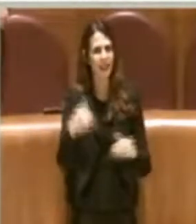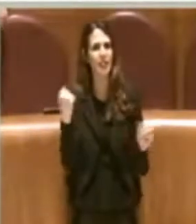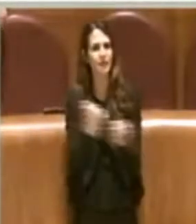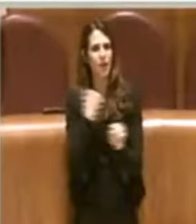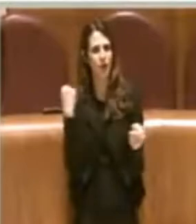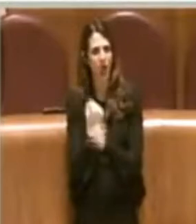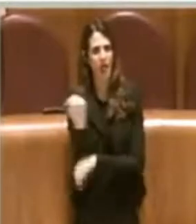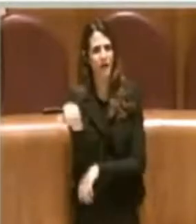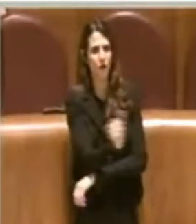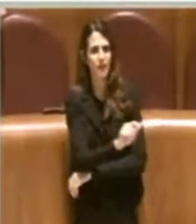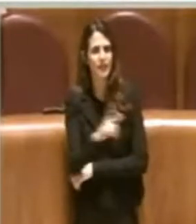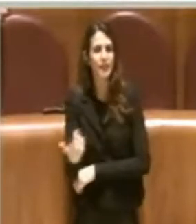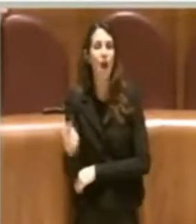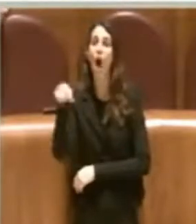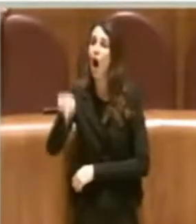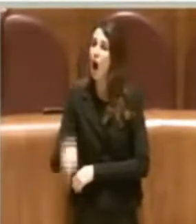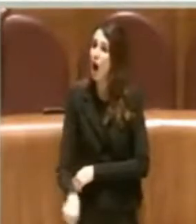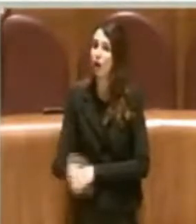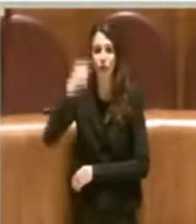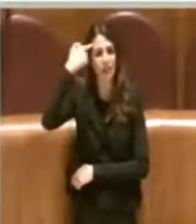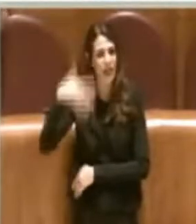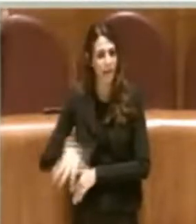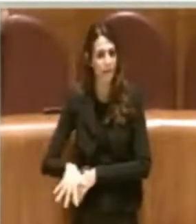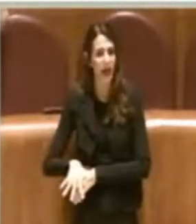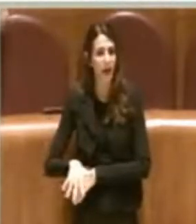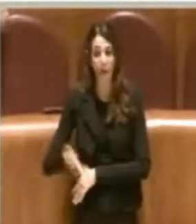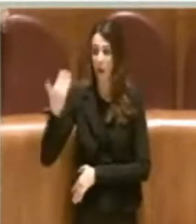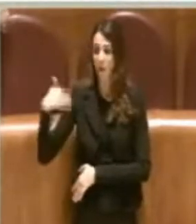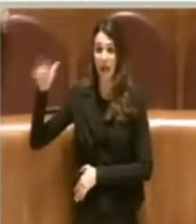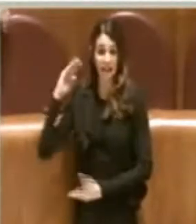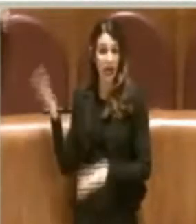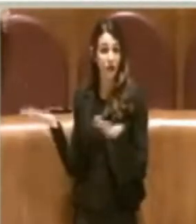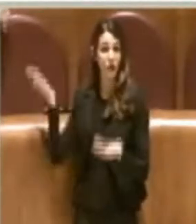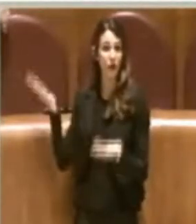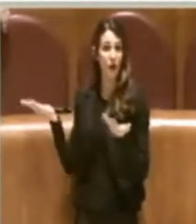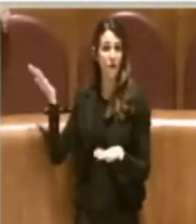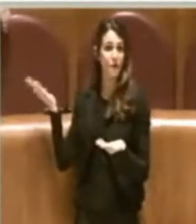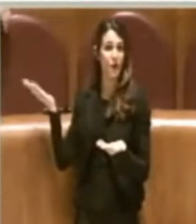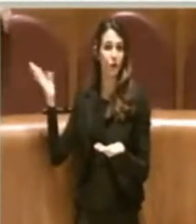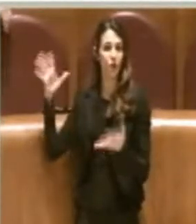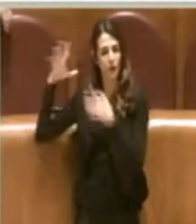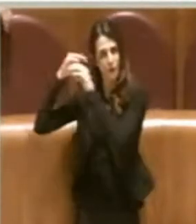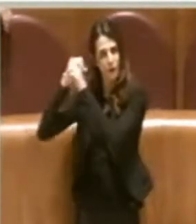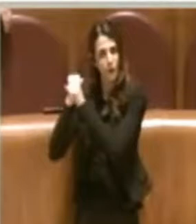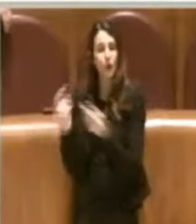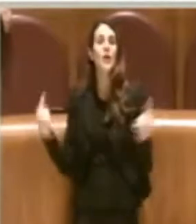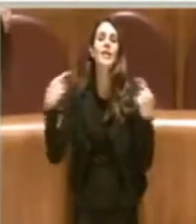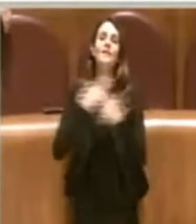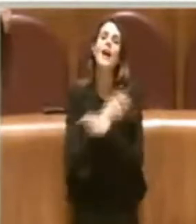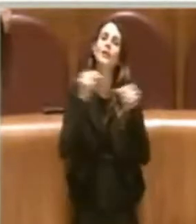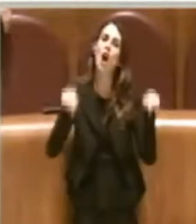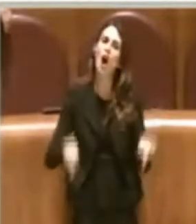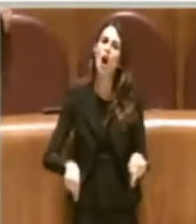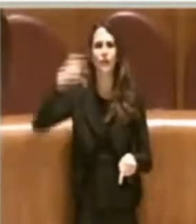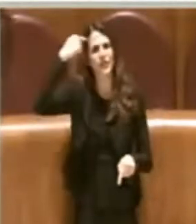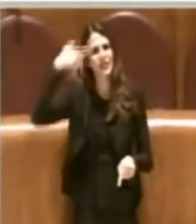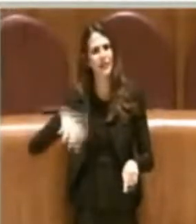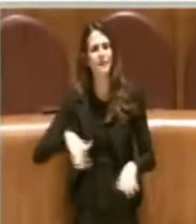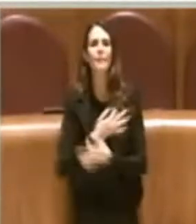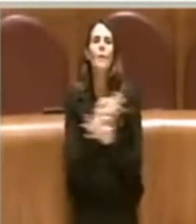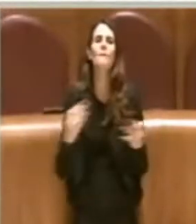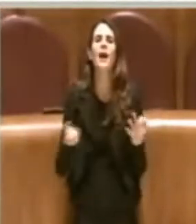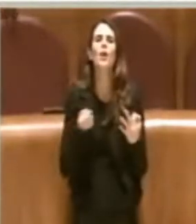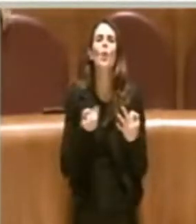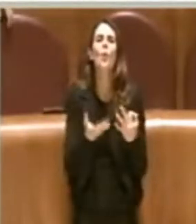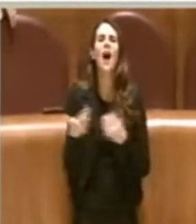possiamo sapere, cosa che prima non sapevamo, quante sono le convenzioni in essere, e